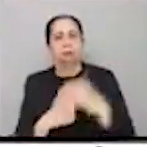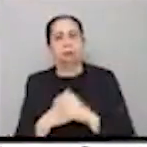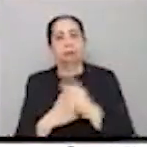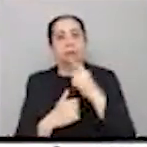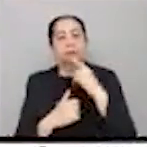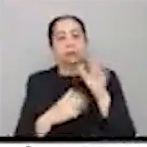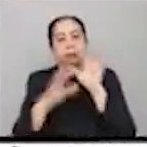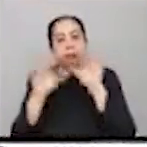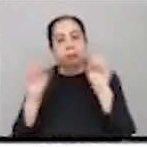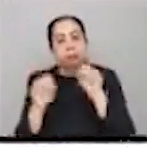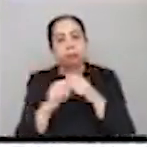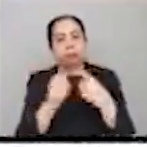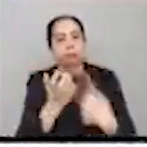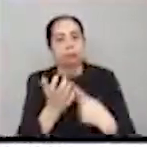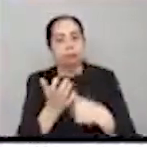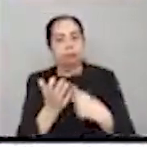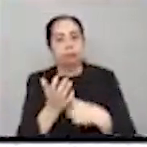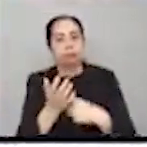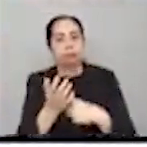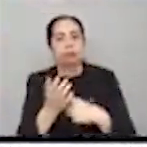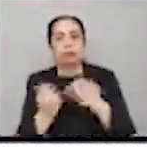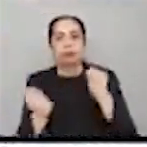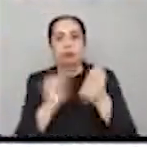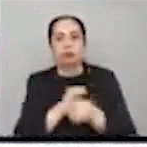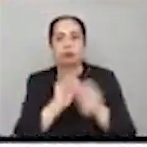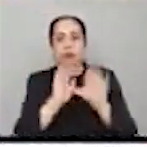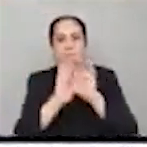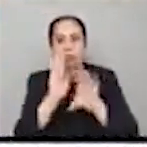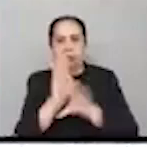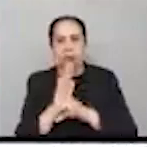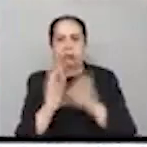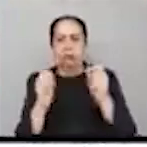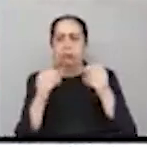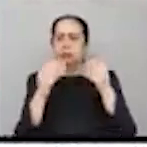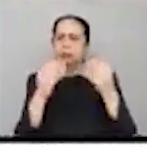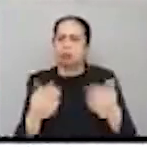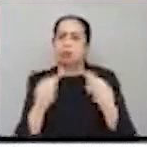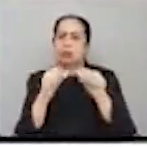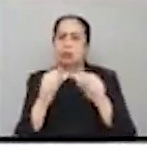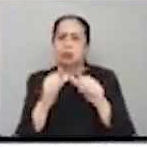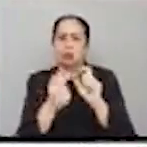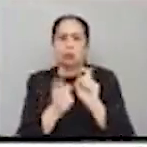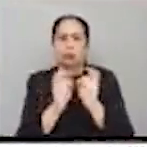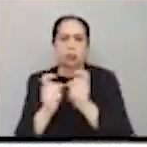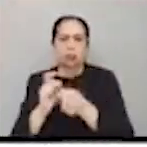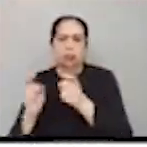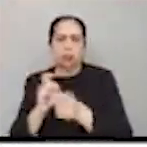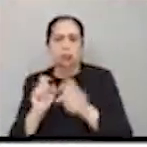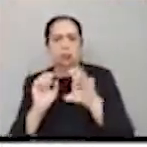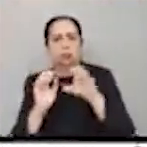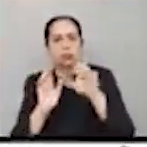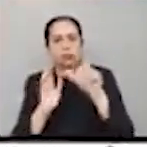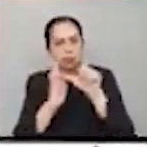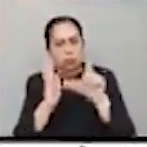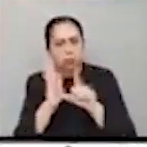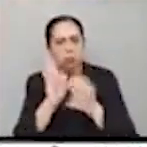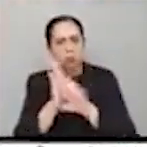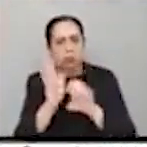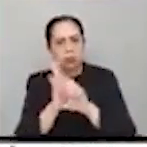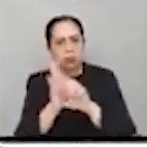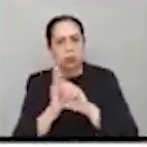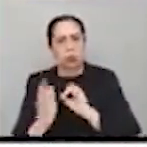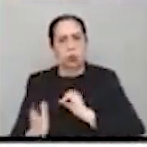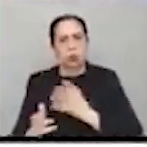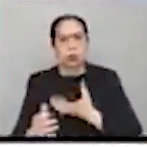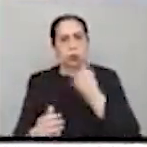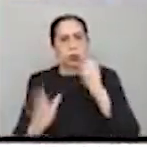ang usaping charter change. Naniniwala siya na uusad pa rin ang mga pag-aamyenda sa mga batas gaya ng pagmamayari ng